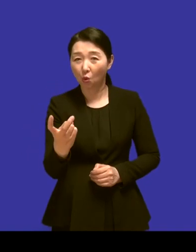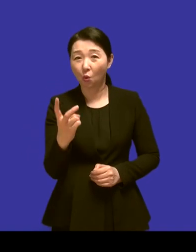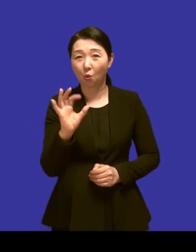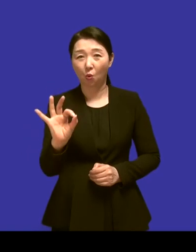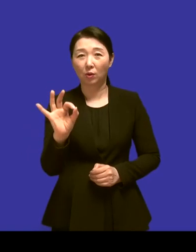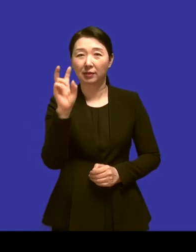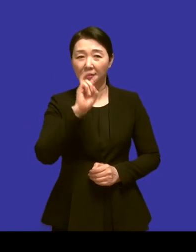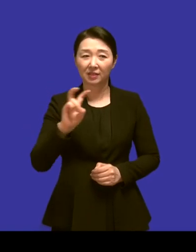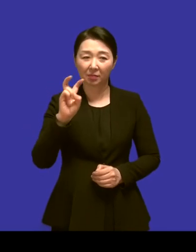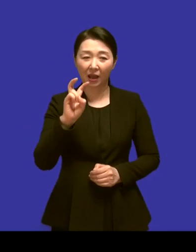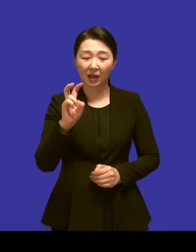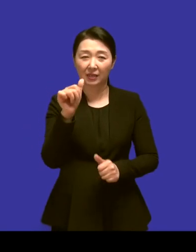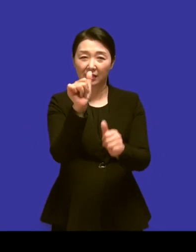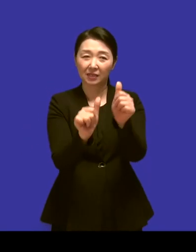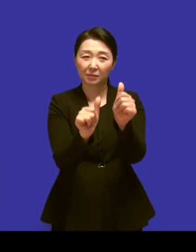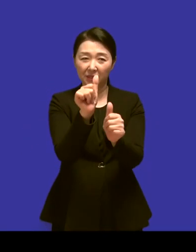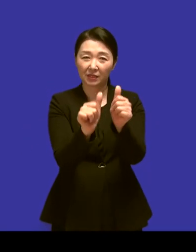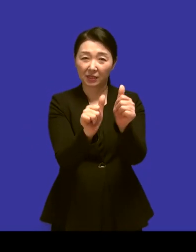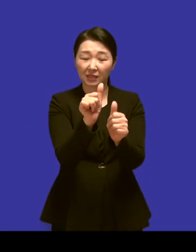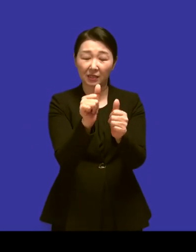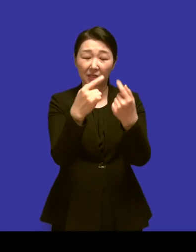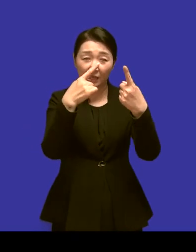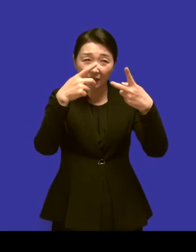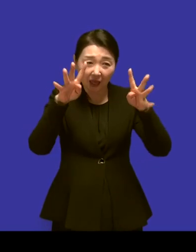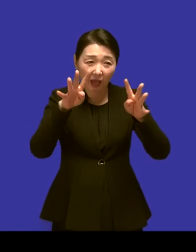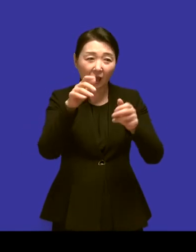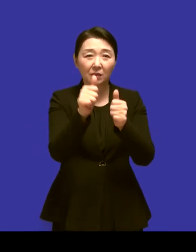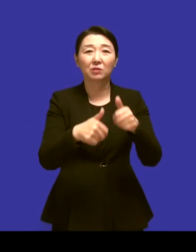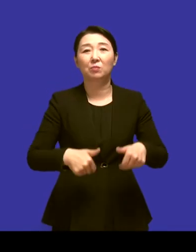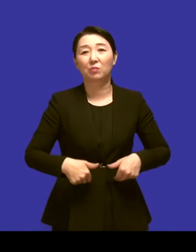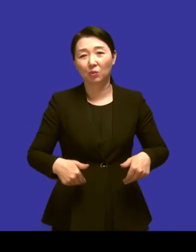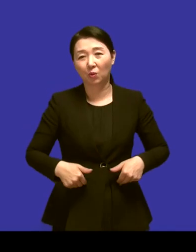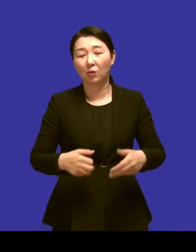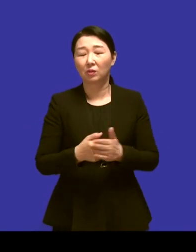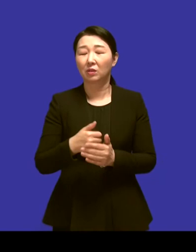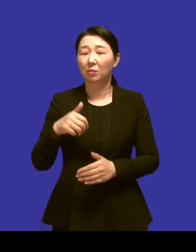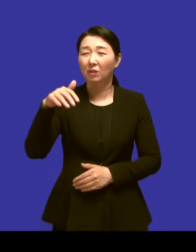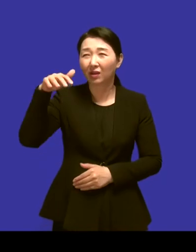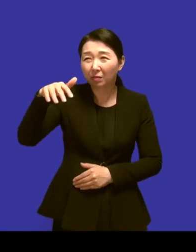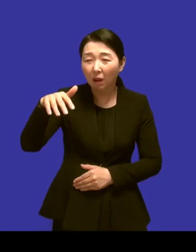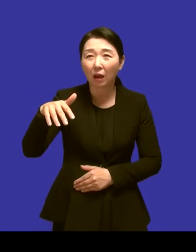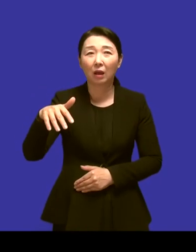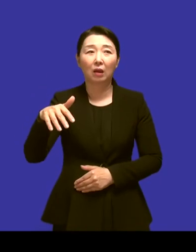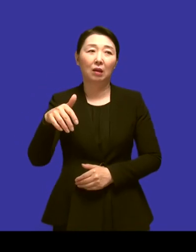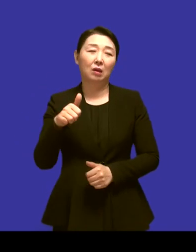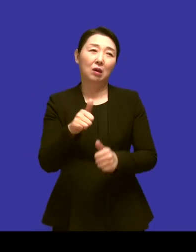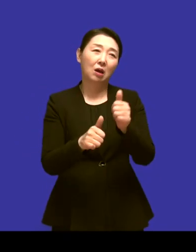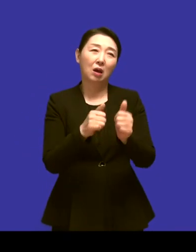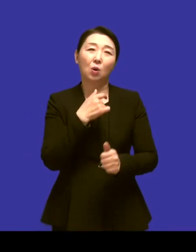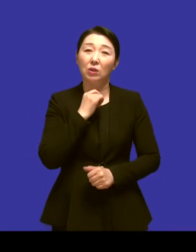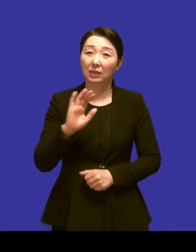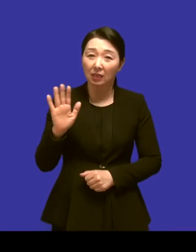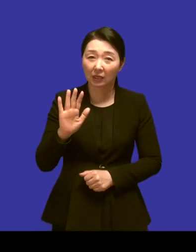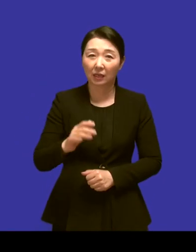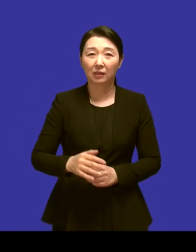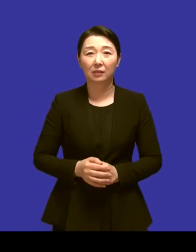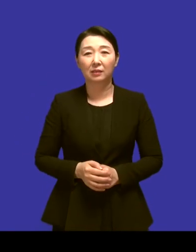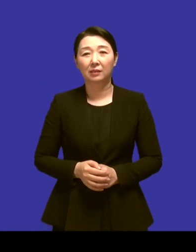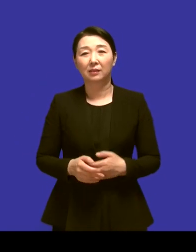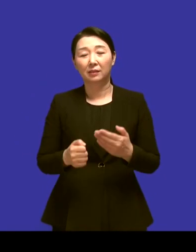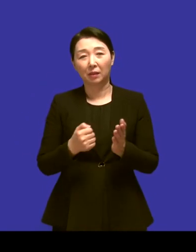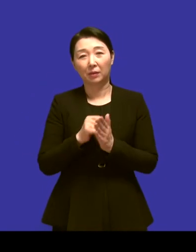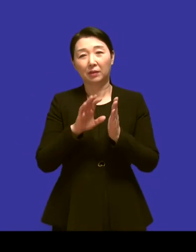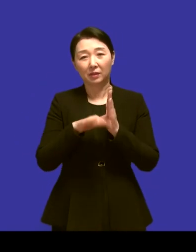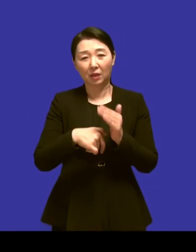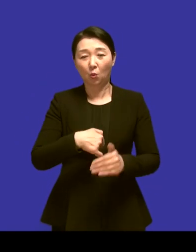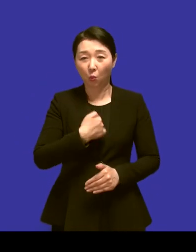힙합으로 대학을 사실 갈 곳이 많이 없어서 네. 또 이제 그걸 원하지도 않으셨기도 하셨고 어머니 아버지께서 그래서 제가